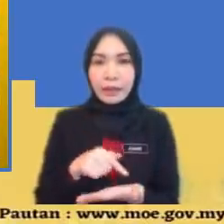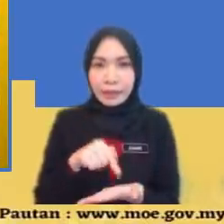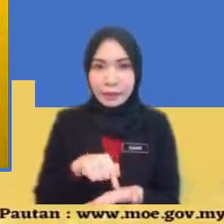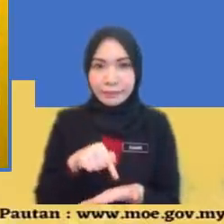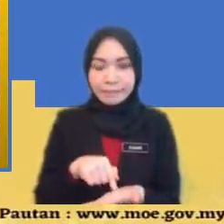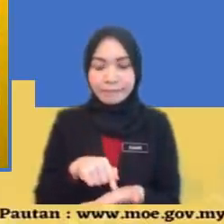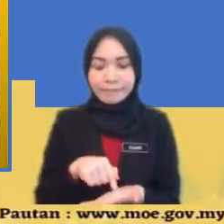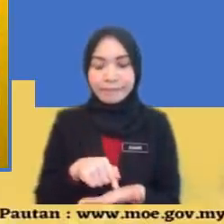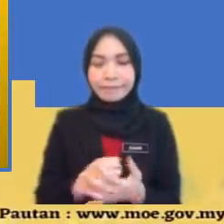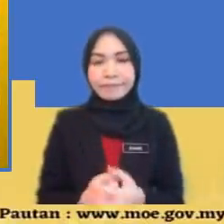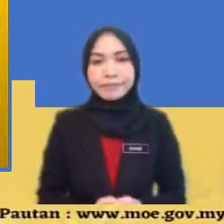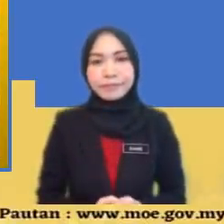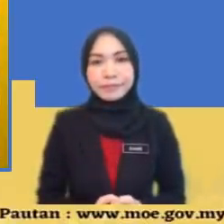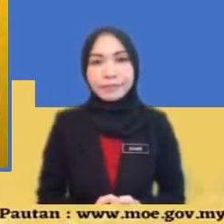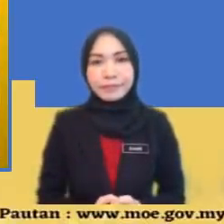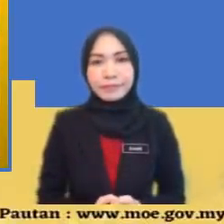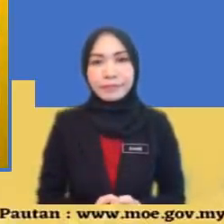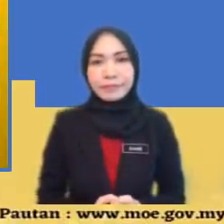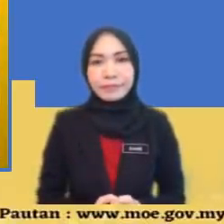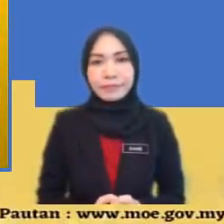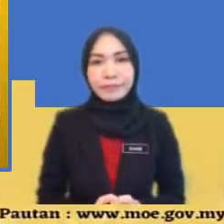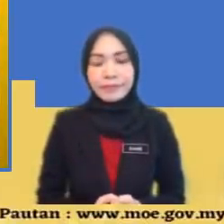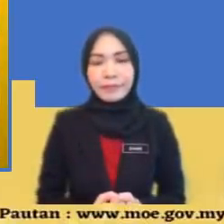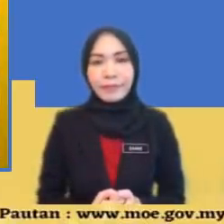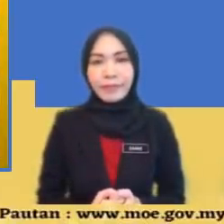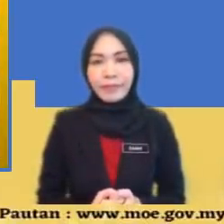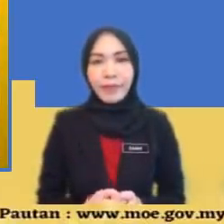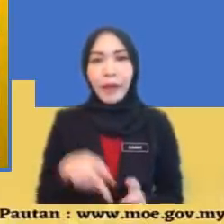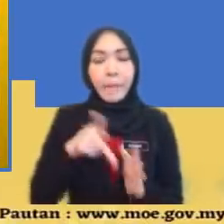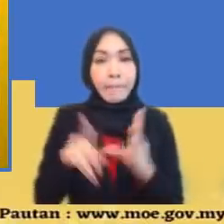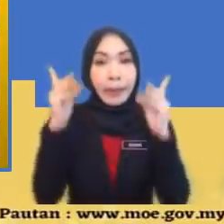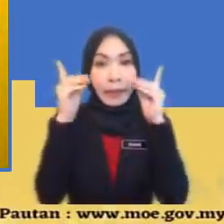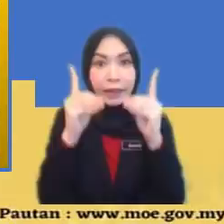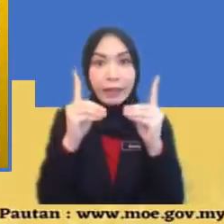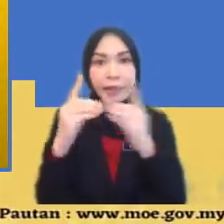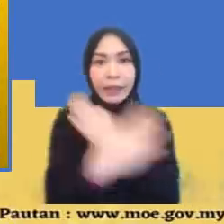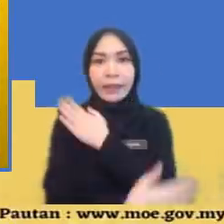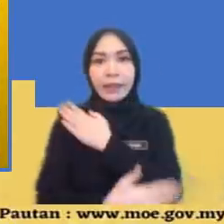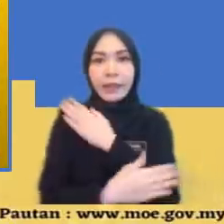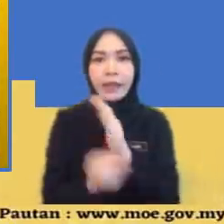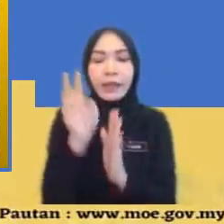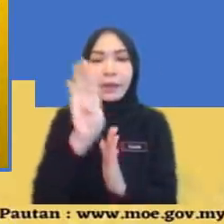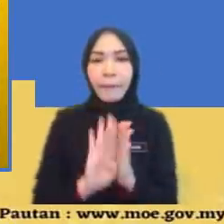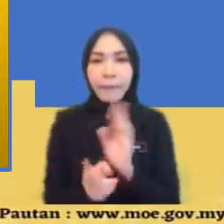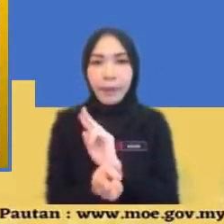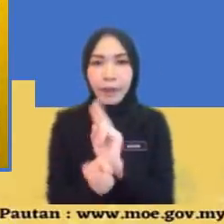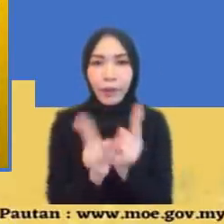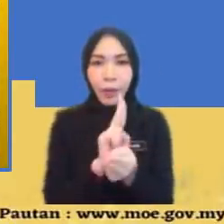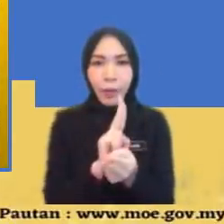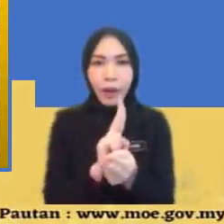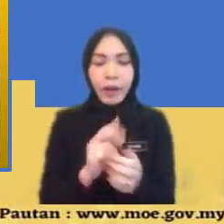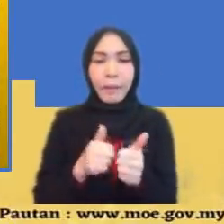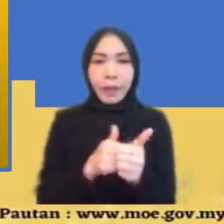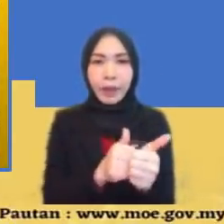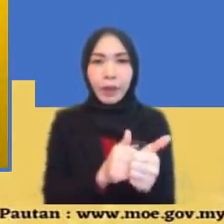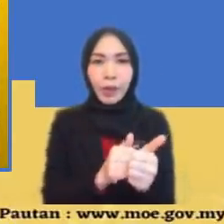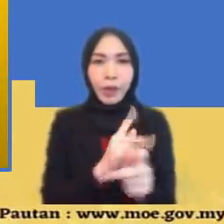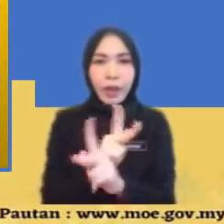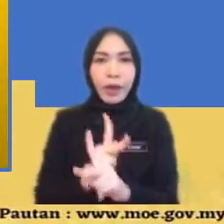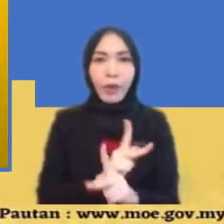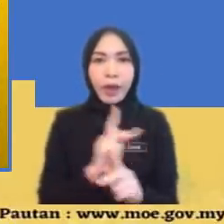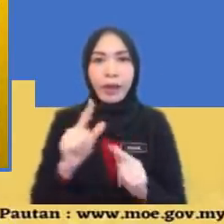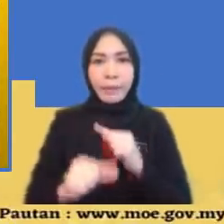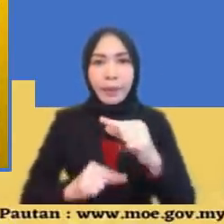negara landscape pendidikan negara berubah kesan perintah kawalan pergerakkan bilamana sesi